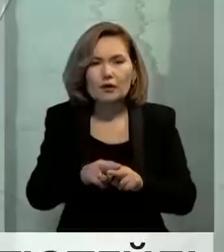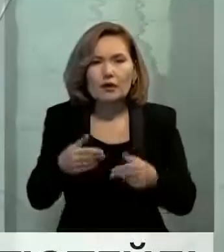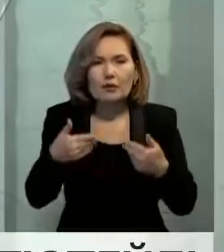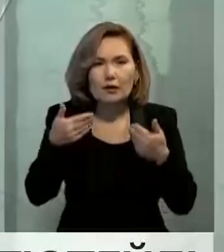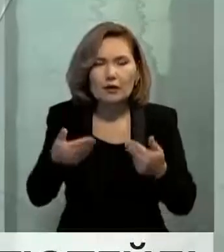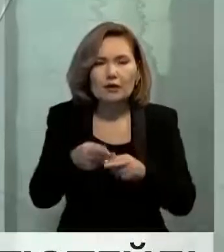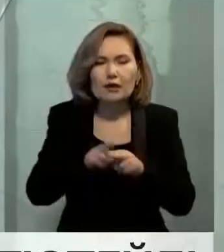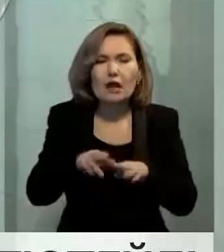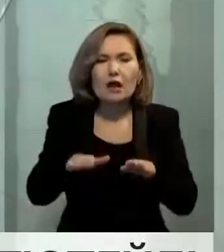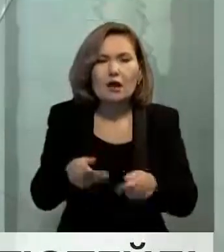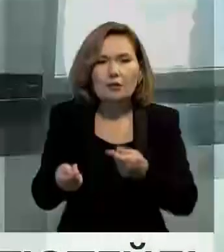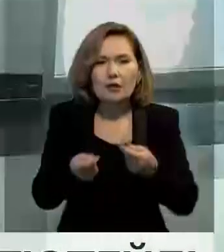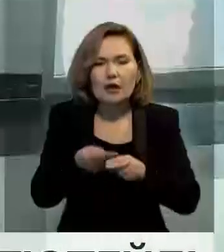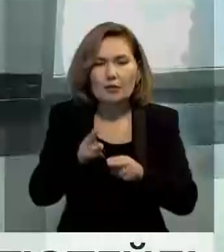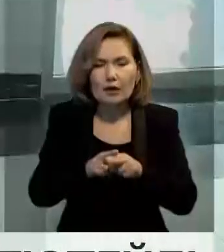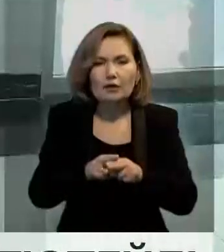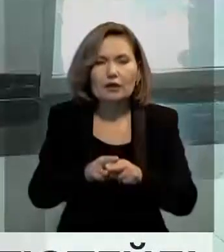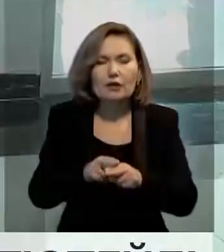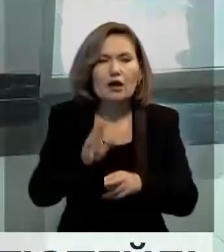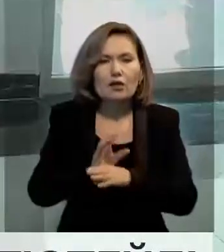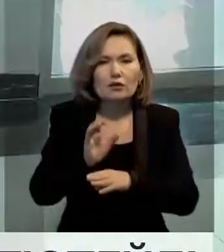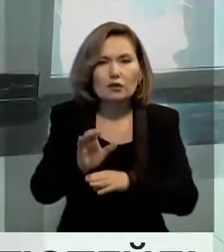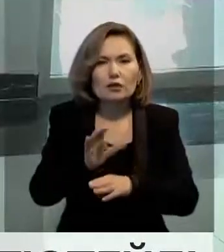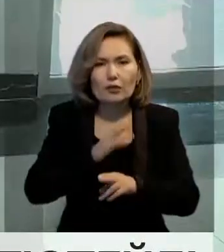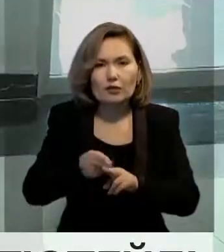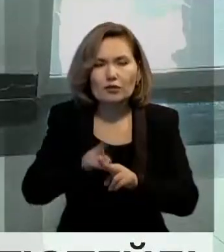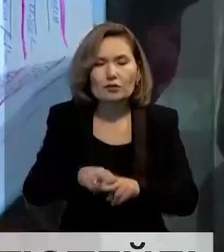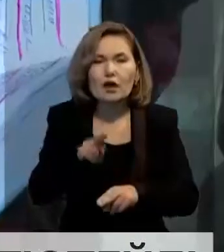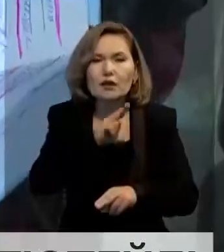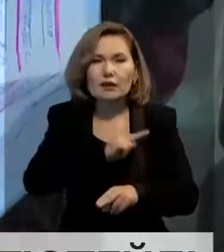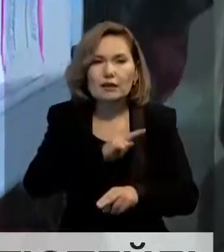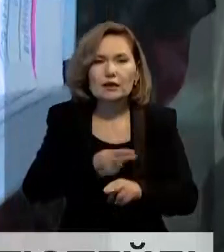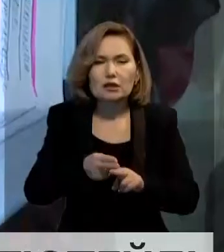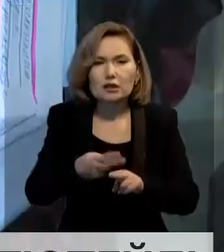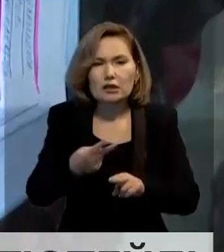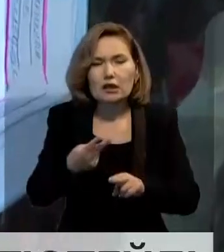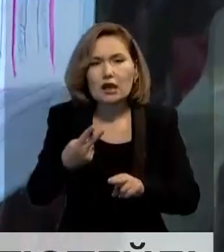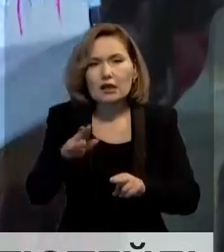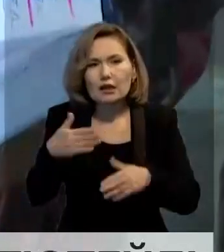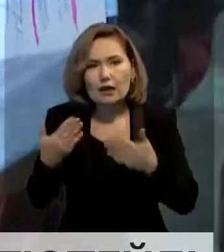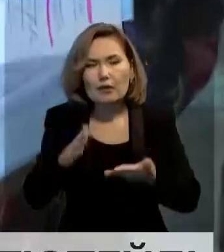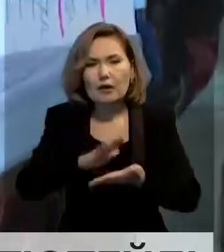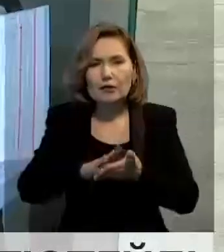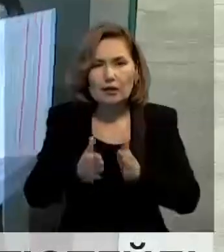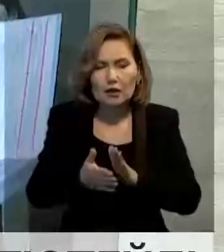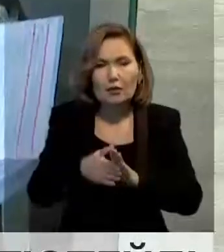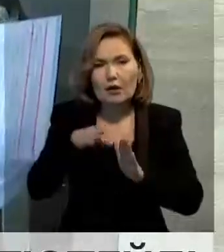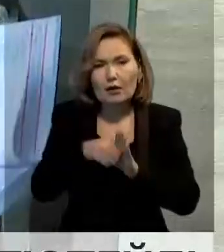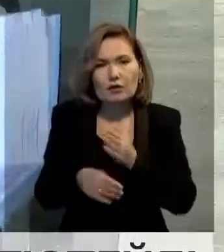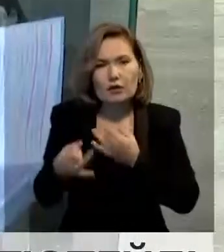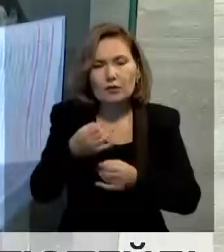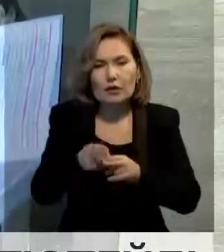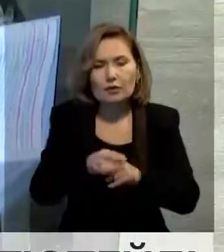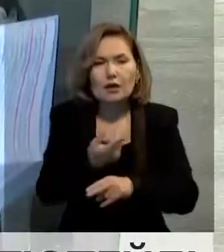ұсыныс тілектері жергілікті әкімдікке қарасты басқармаға жолданды. Бұл жұмыстар екі жақты келісім аясында қаралады. Бастамаға